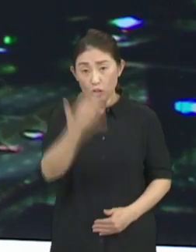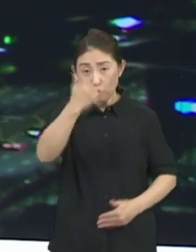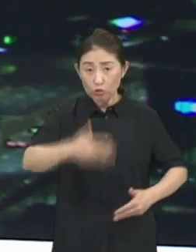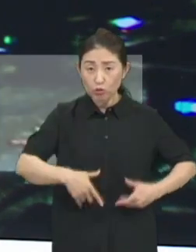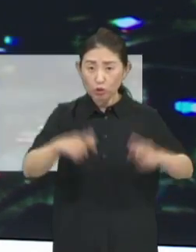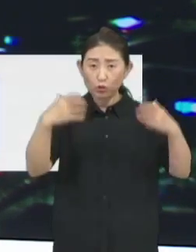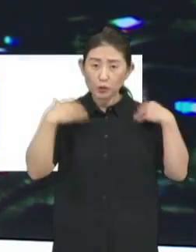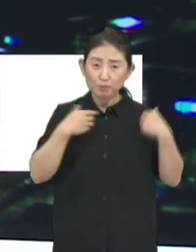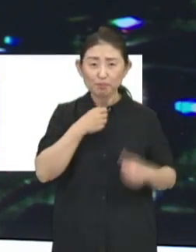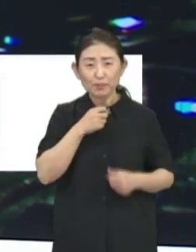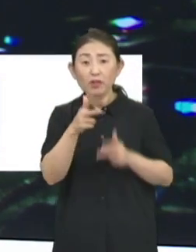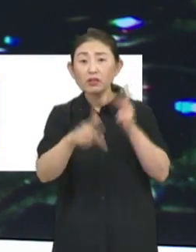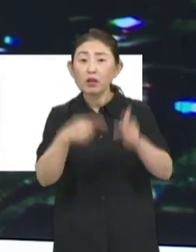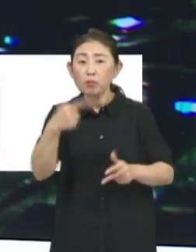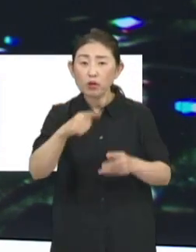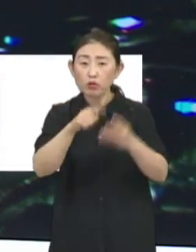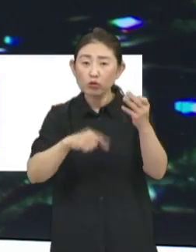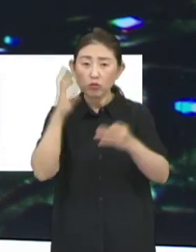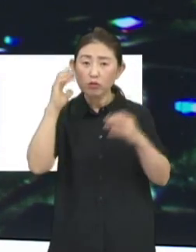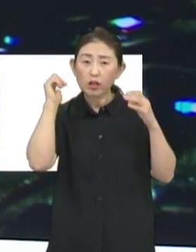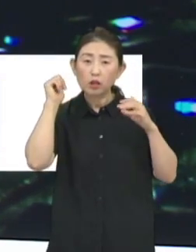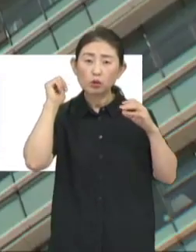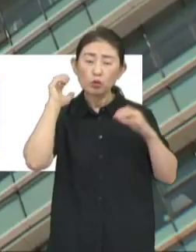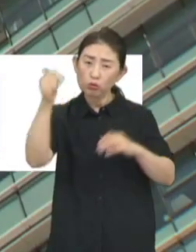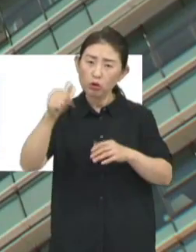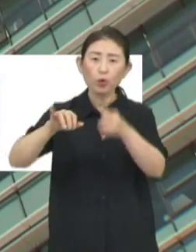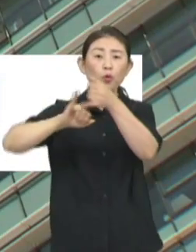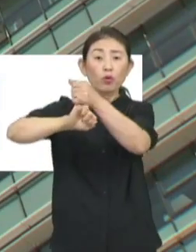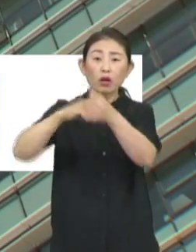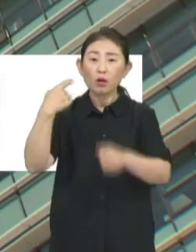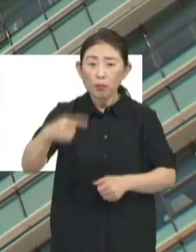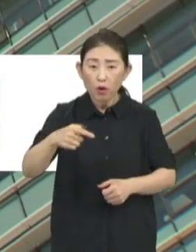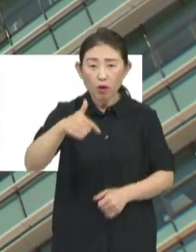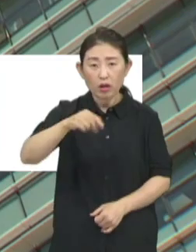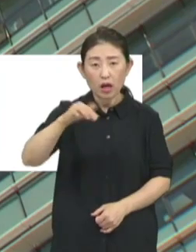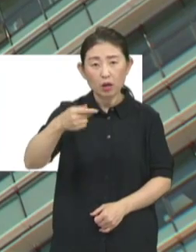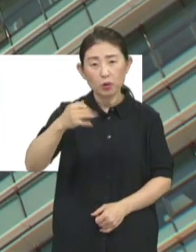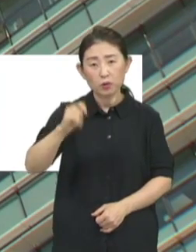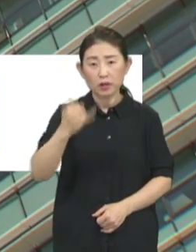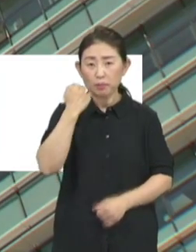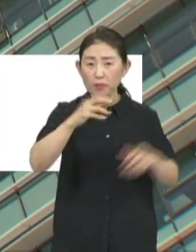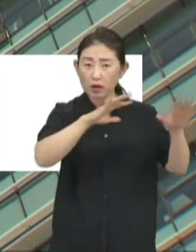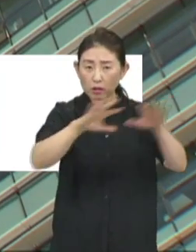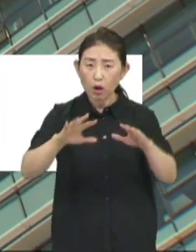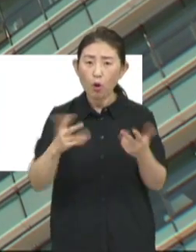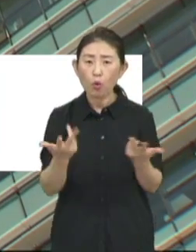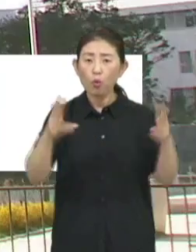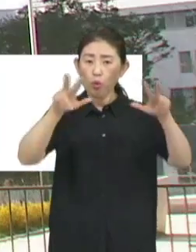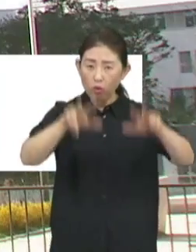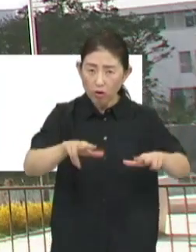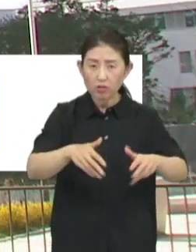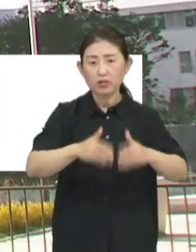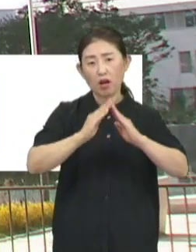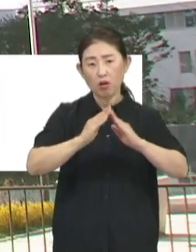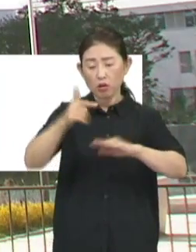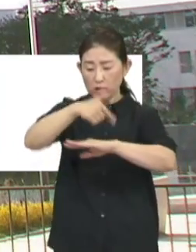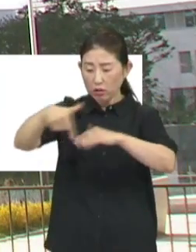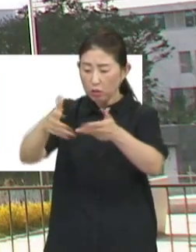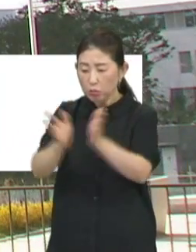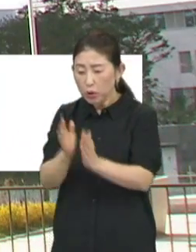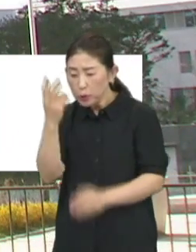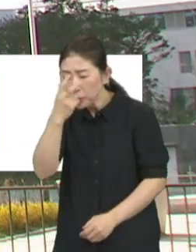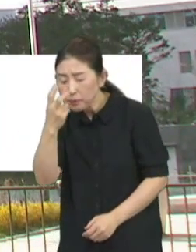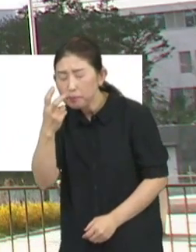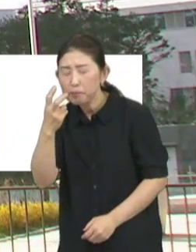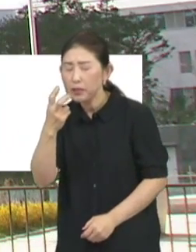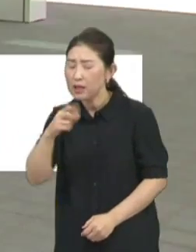충남도의 수건 사업이자 윤성열 대통령의 공약이기도 했던 가로림만 국가 해양생태 공원 조성이 기재부 타당성